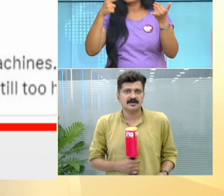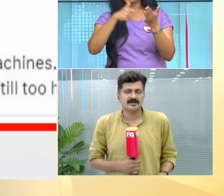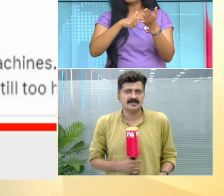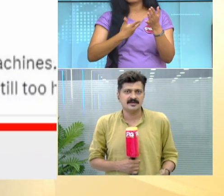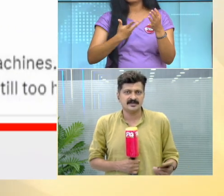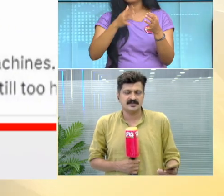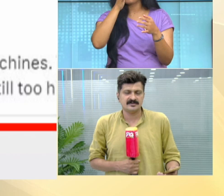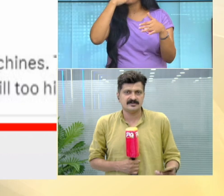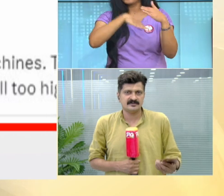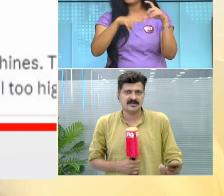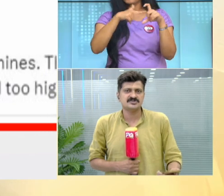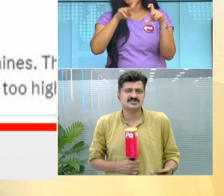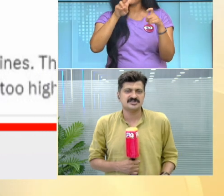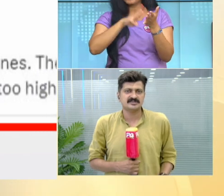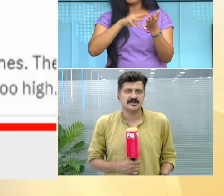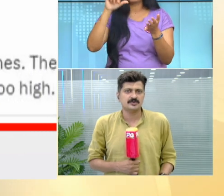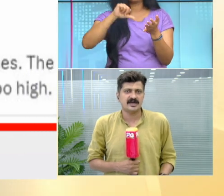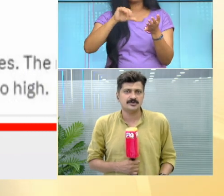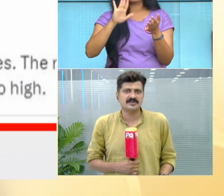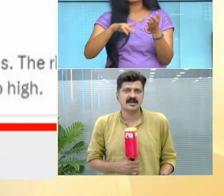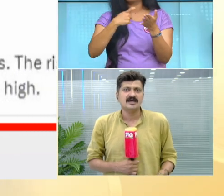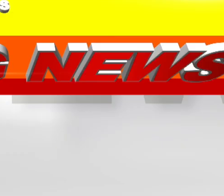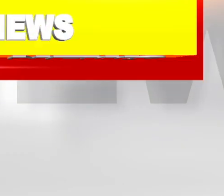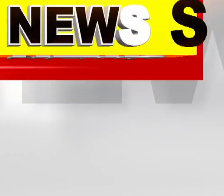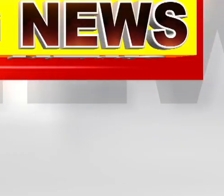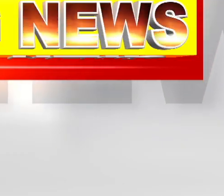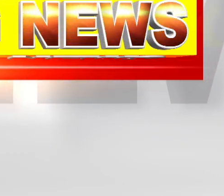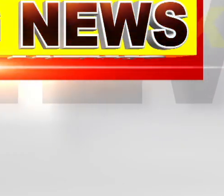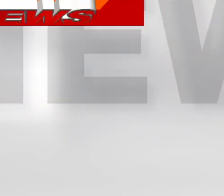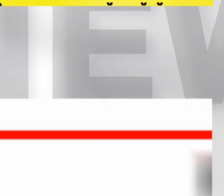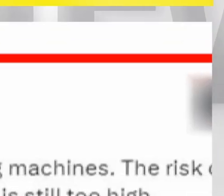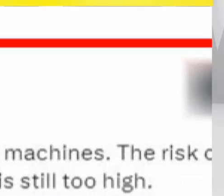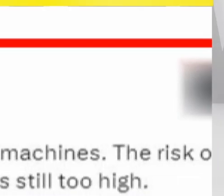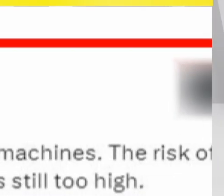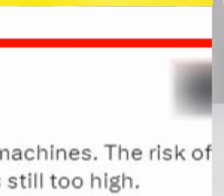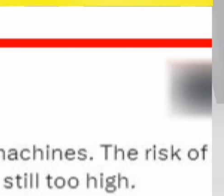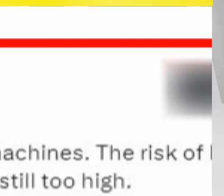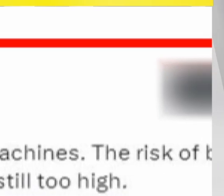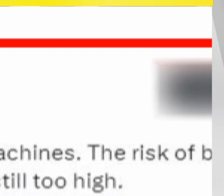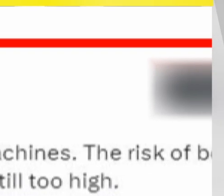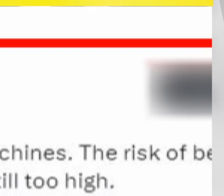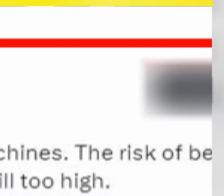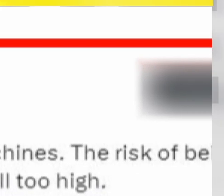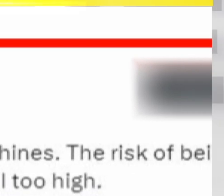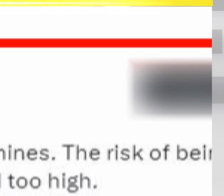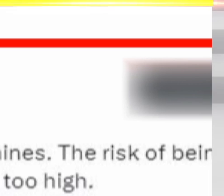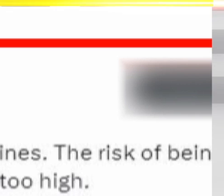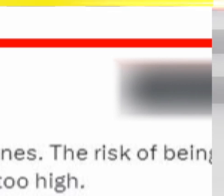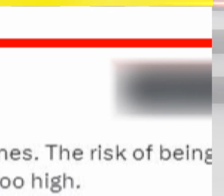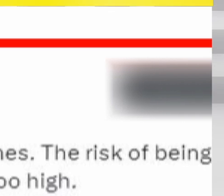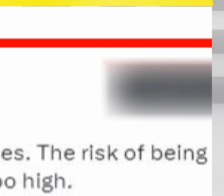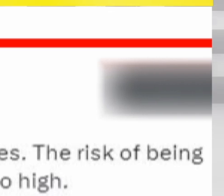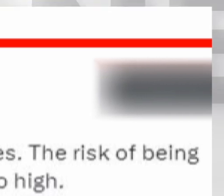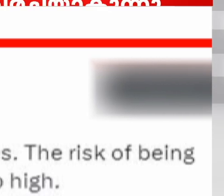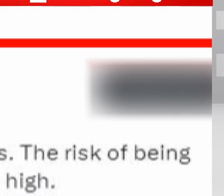എന്ന മറുപടി രാജീവ് ചന്ദ്രശേഖർ നൽകുകയായിരുന്നു. എന്നാൽ ഇലോൺ മസ്കിനെ പിന്തുണച്ചുകൊണ്ടാണ് രാഹുൽ ഗാന്ധിയും ഒപ്പം തന്നെ അഖിലേഷ്